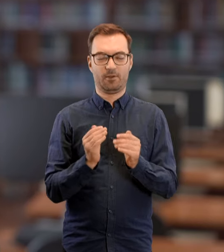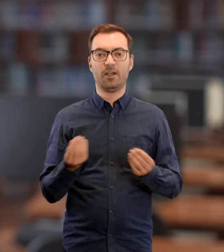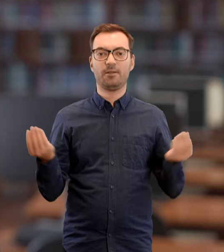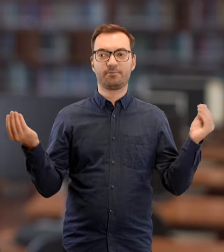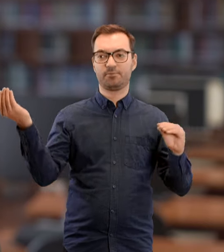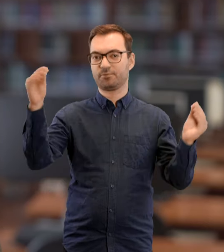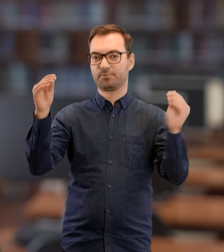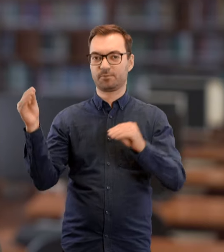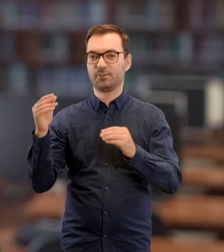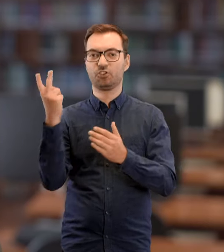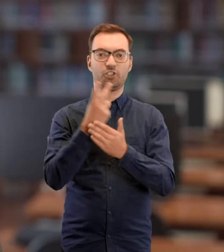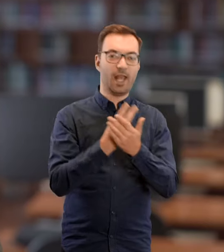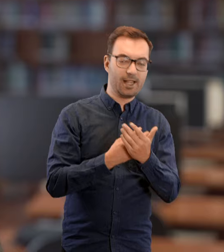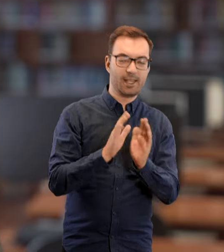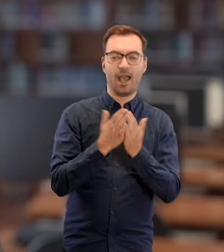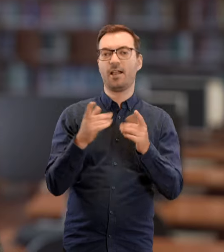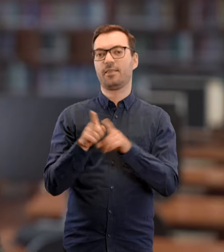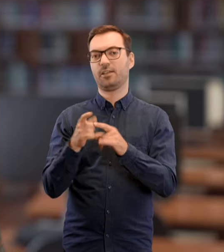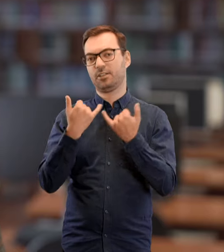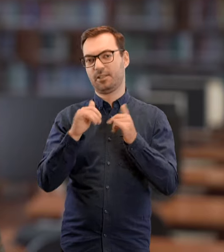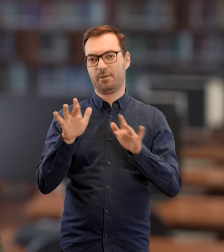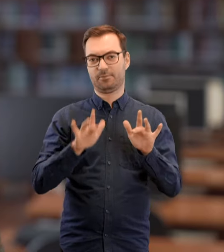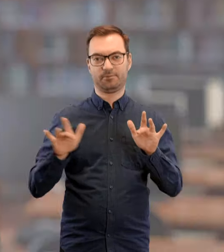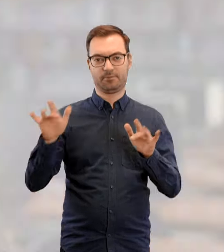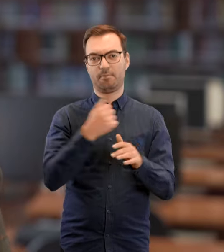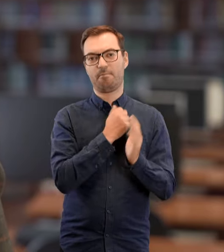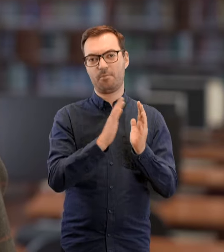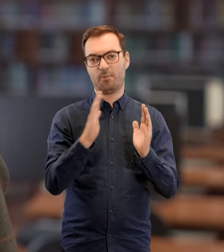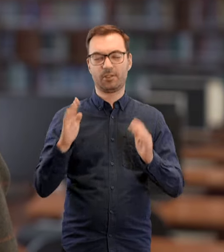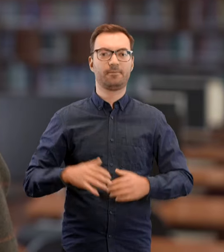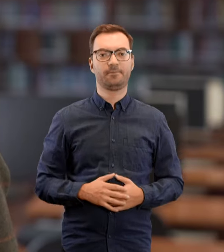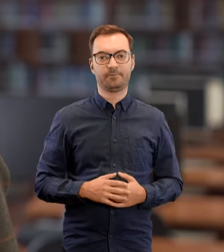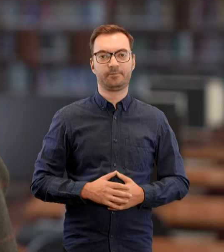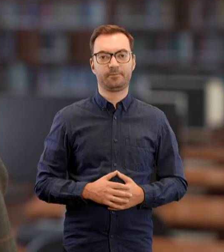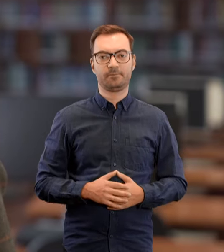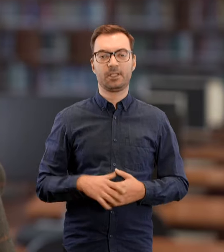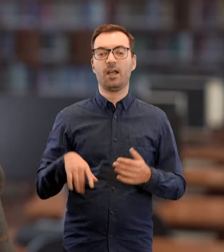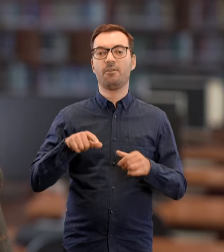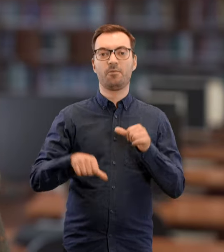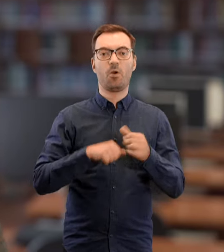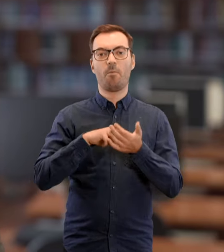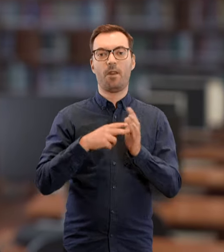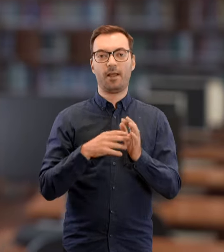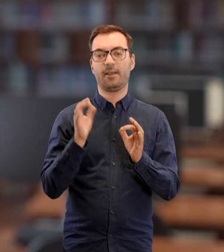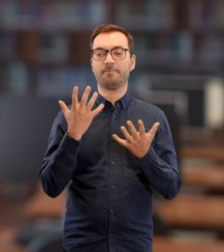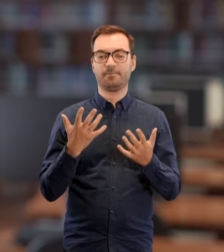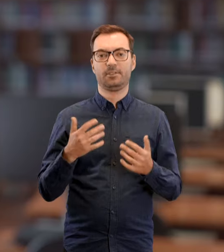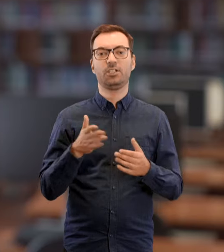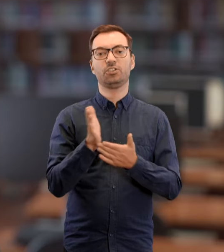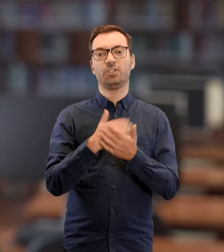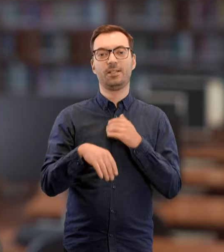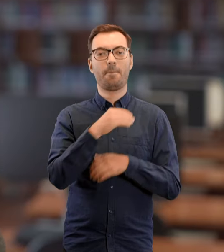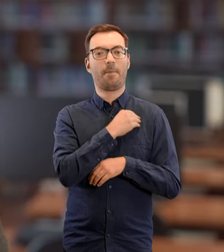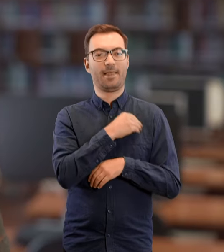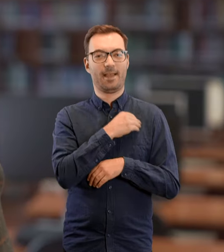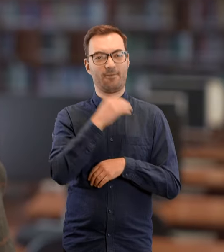czytelni i w pozostałych czytelniach naszej biblioteki. W planach na ten rok mamy m.in. dostosowanie części materiałów